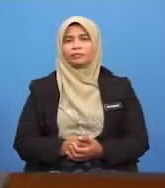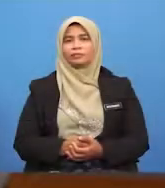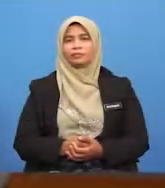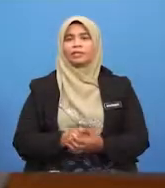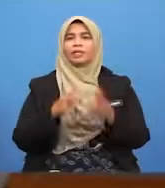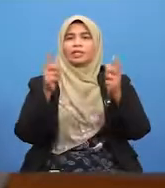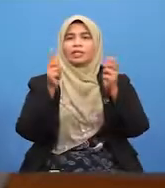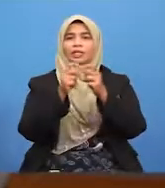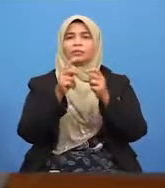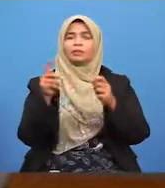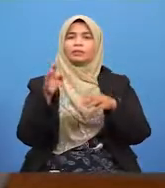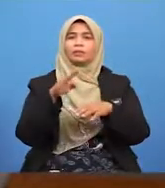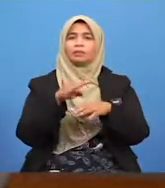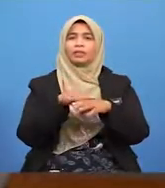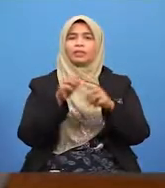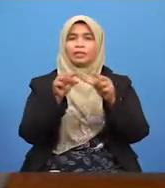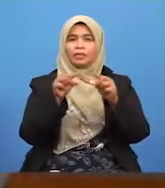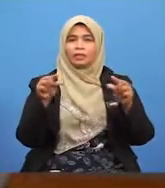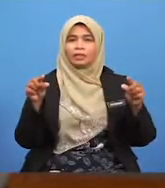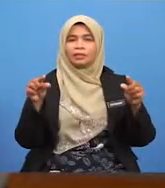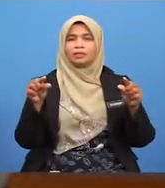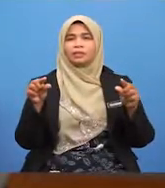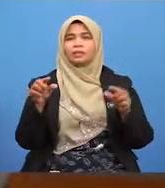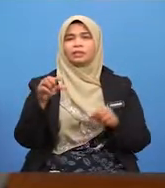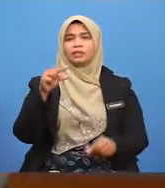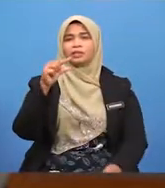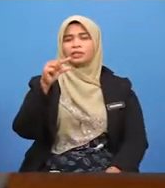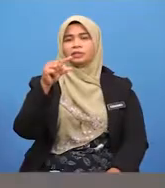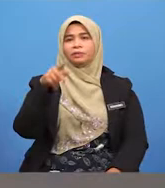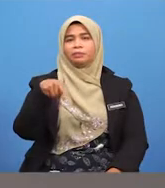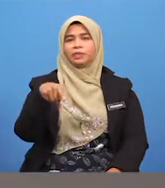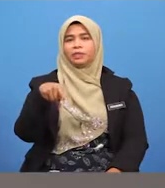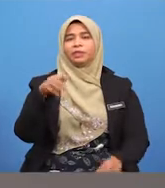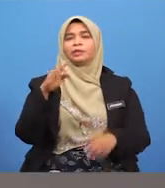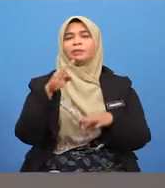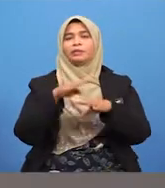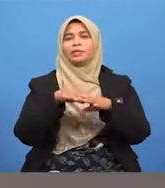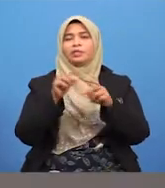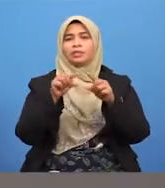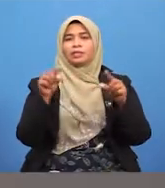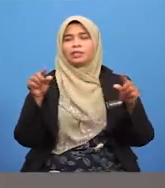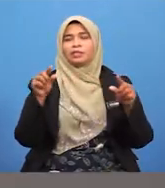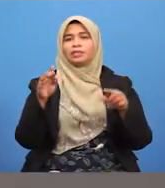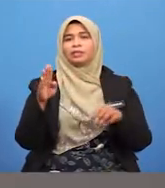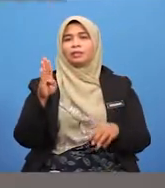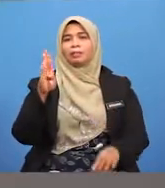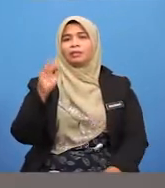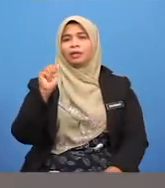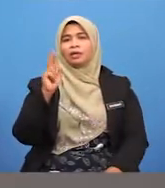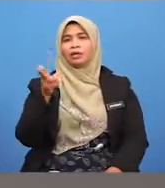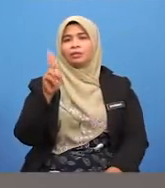Temukan pada garisan pemadan yaitu GP pada garis bahu dan